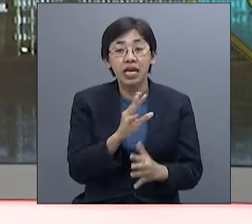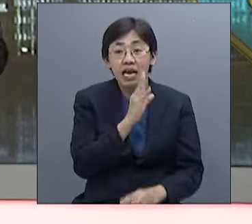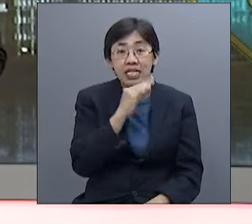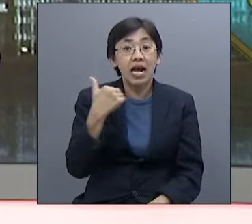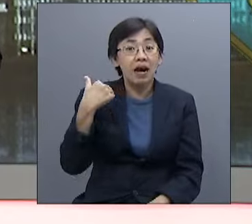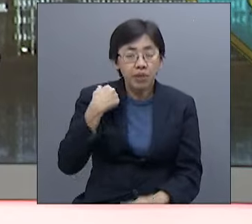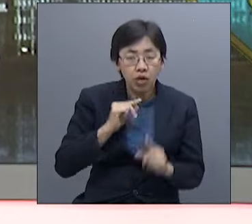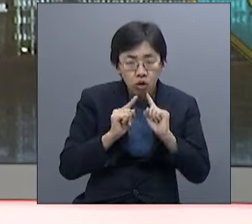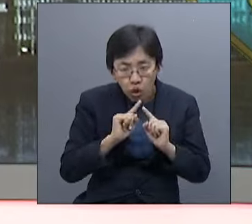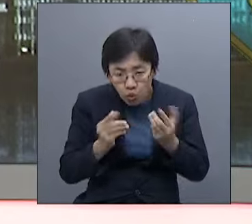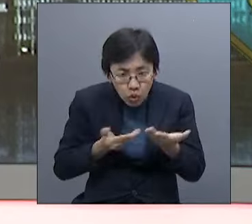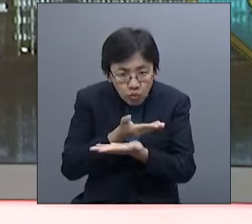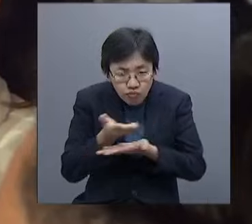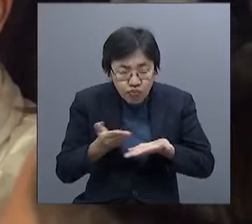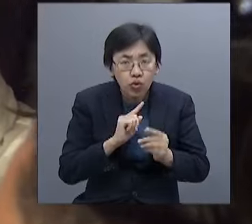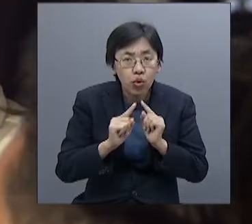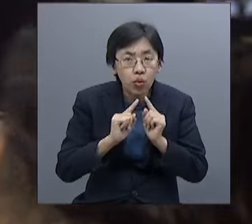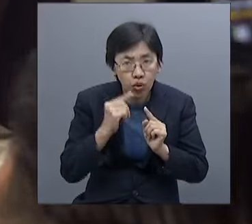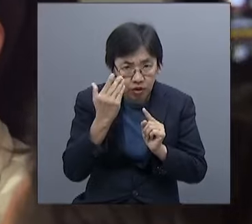สอบถามกันบ้างค่ะ